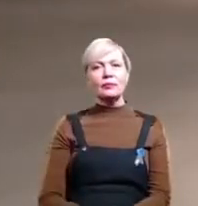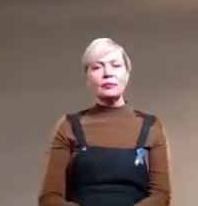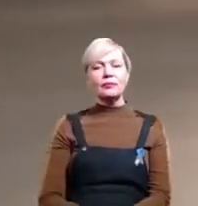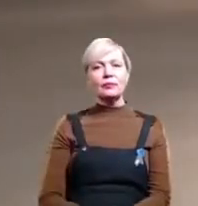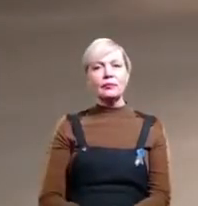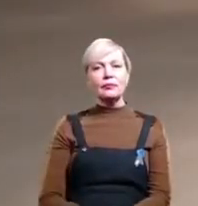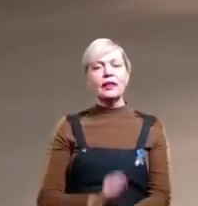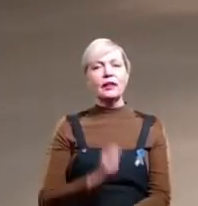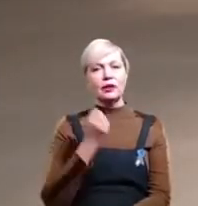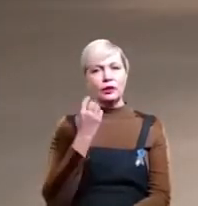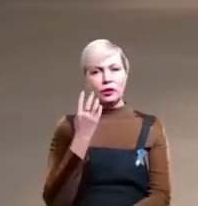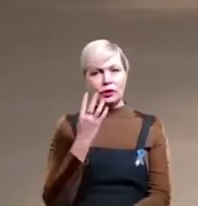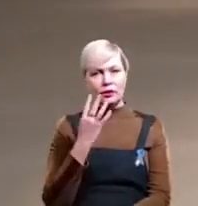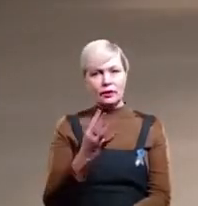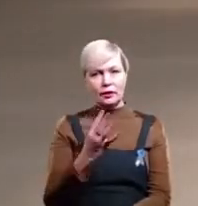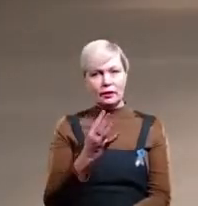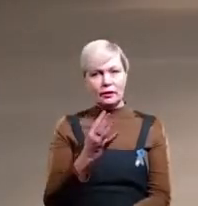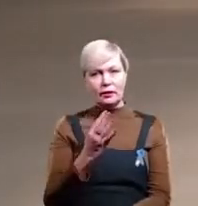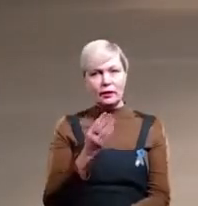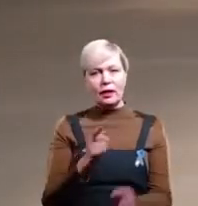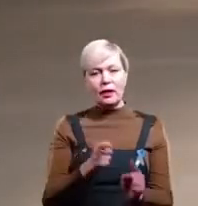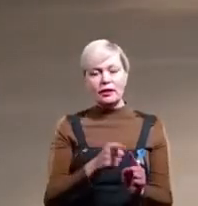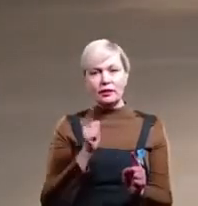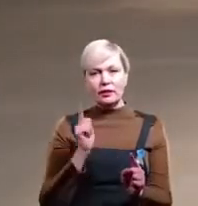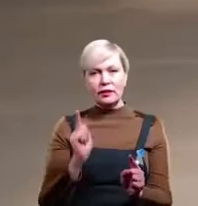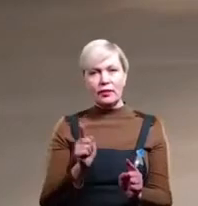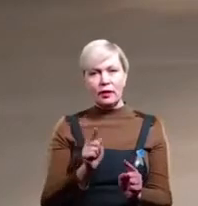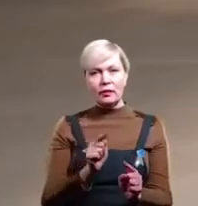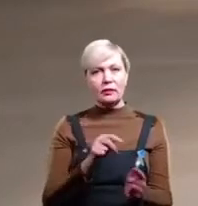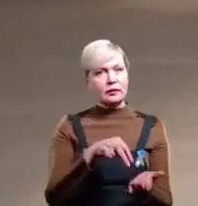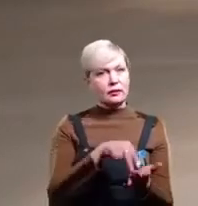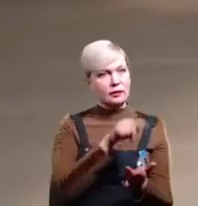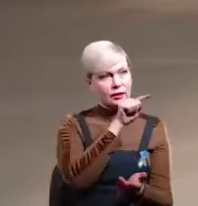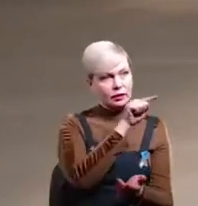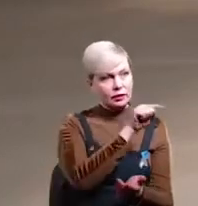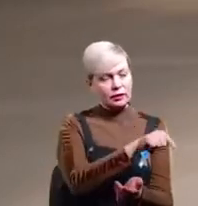4, да, в интервал. Ты стоишь здесь, Миша стоишь